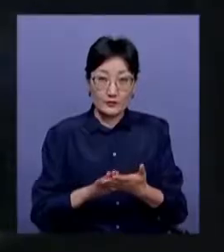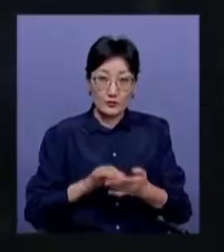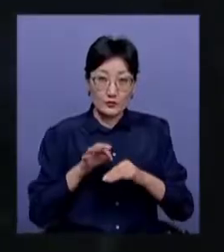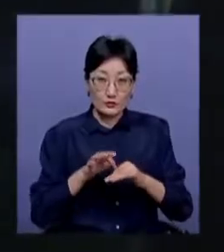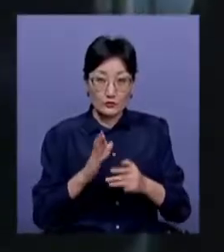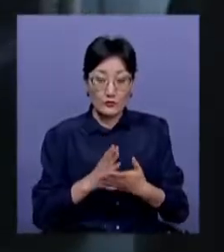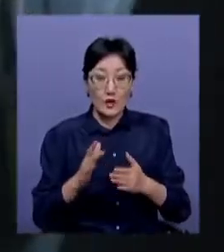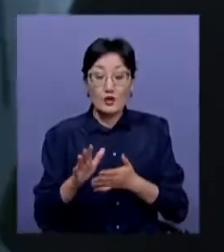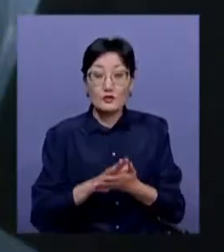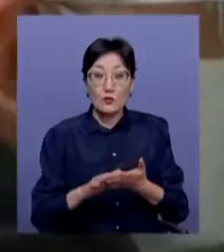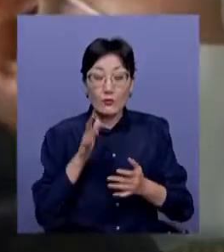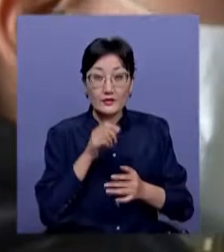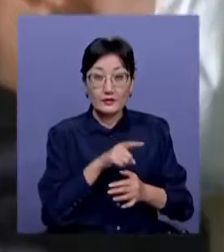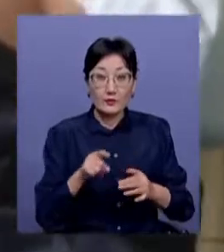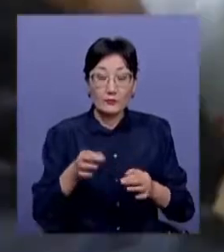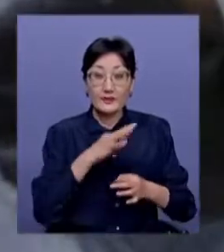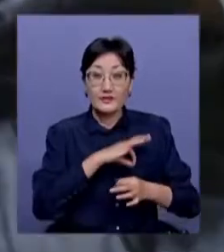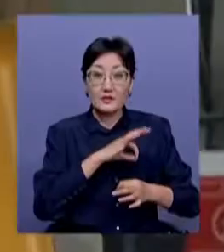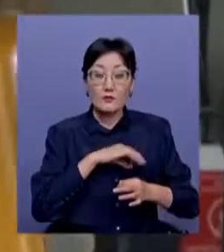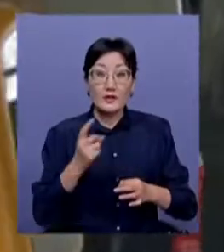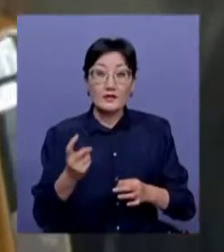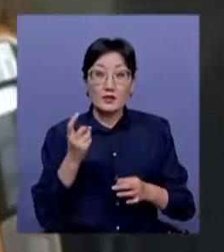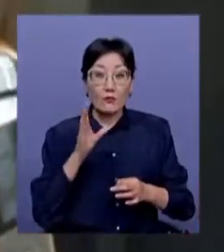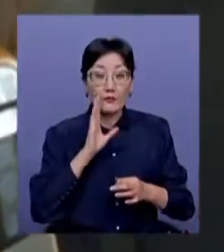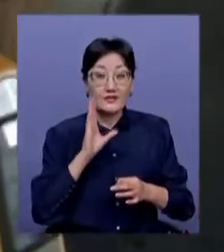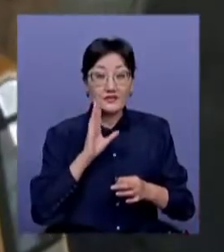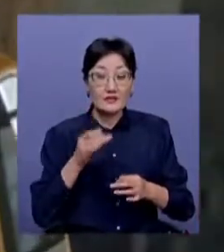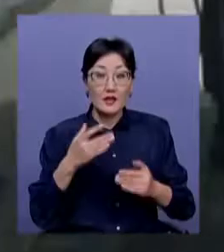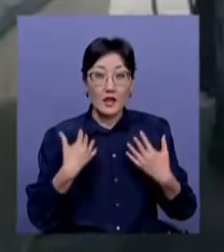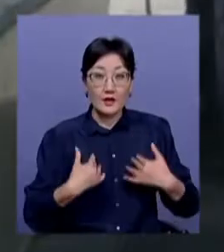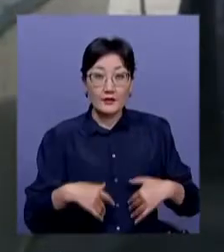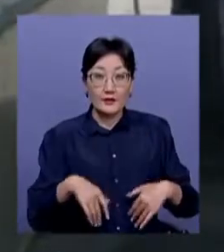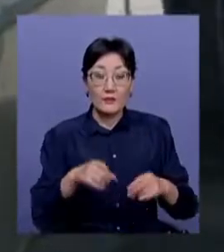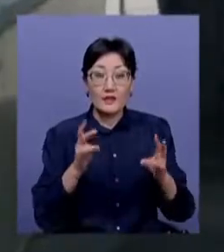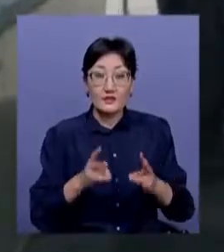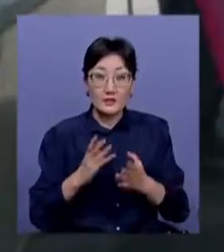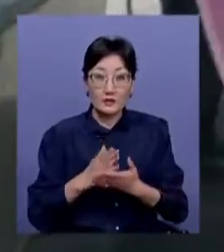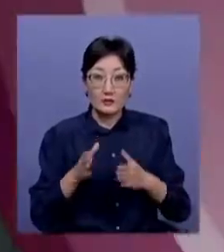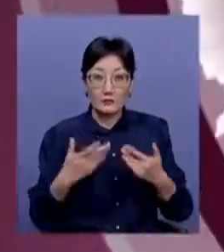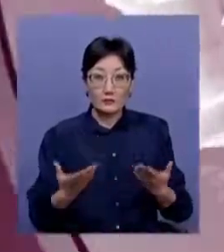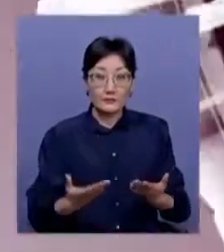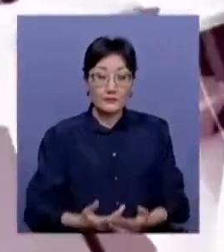екен. Залалсыздандыру кезінде пайдаланылатын химиялық ерітінділердің адам ағзасына зияны бар ма?